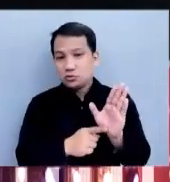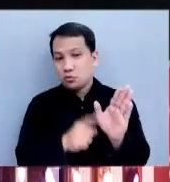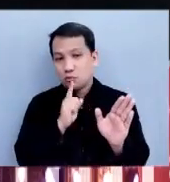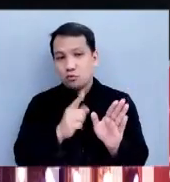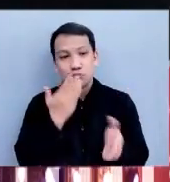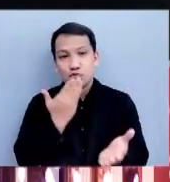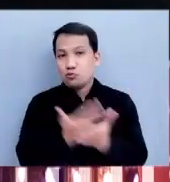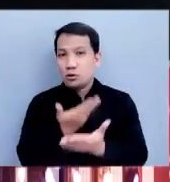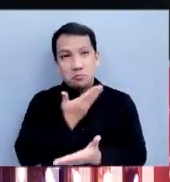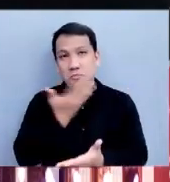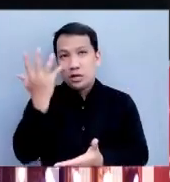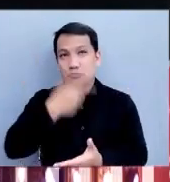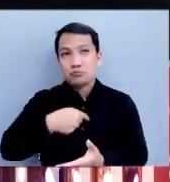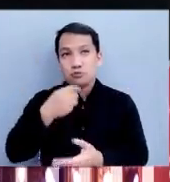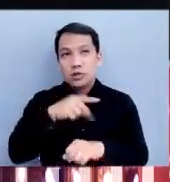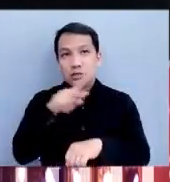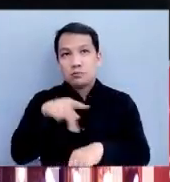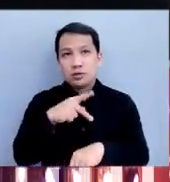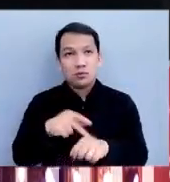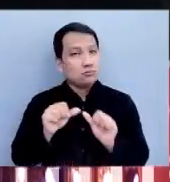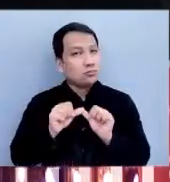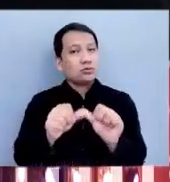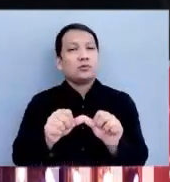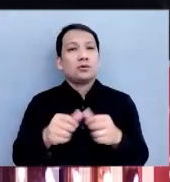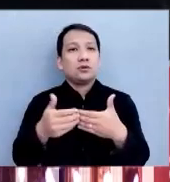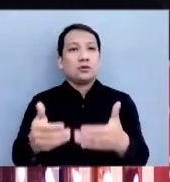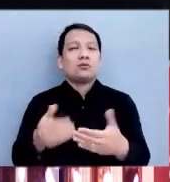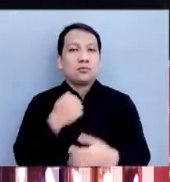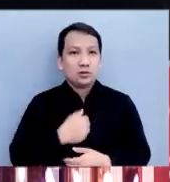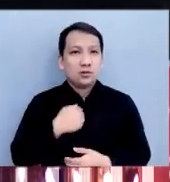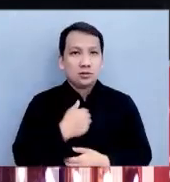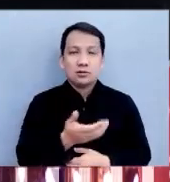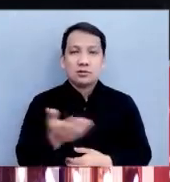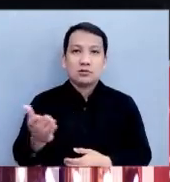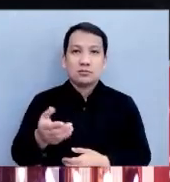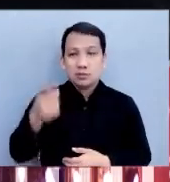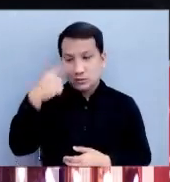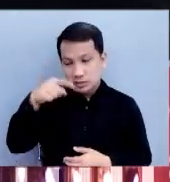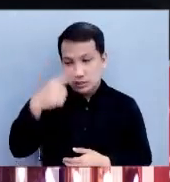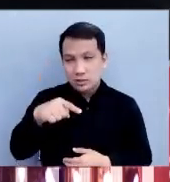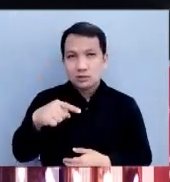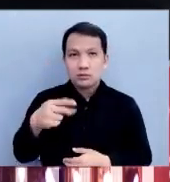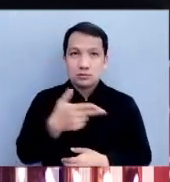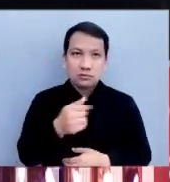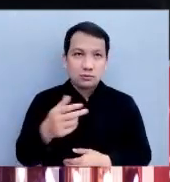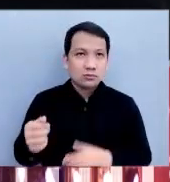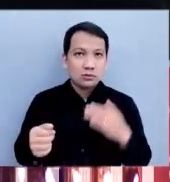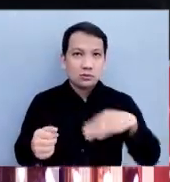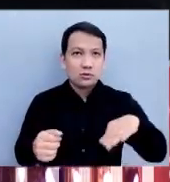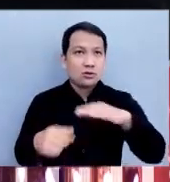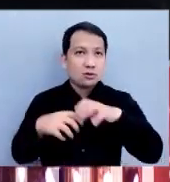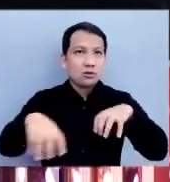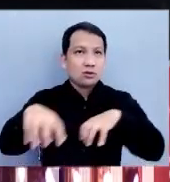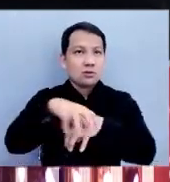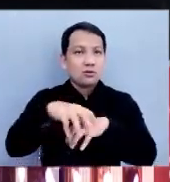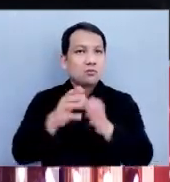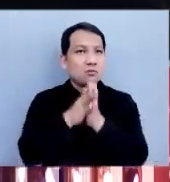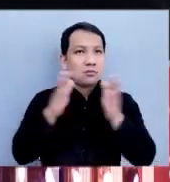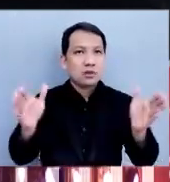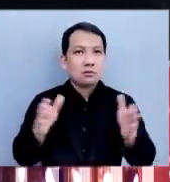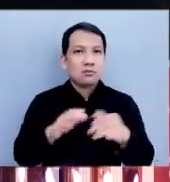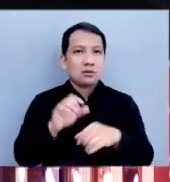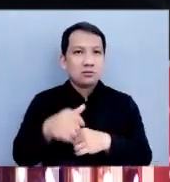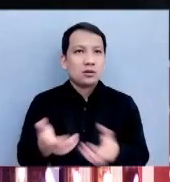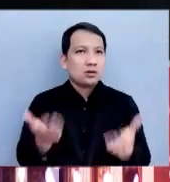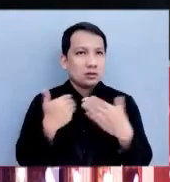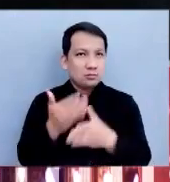Pilipinas, no? And then proceed thereat. And then we apologize to Thailand, to Indonesia. We're all brothers. Malaki ang tourism pie. Let's